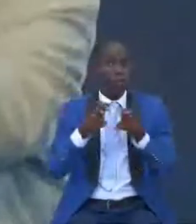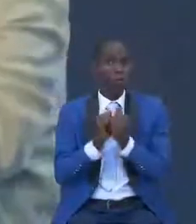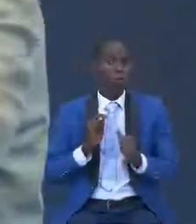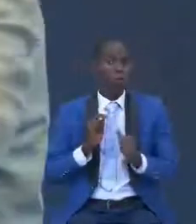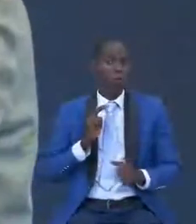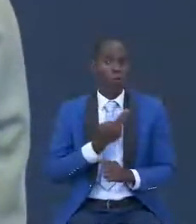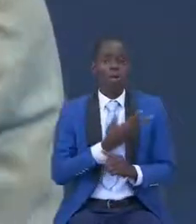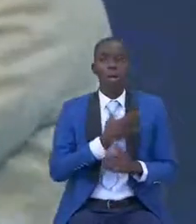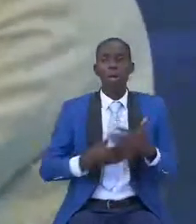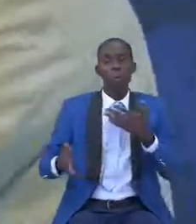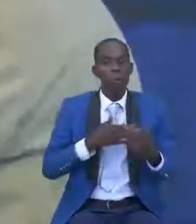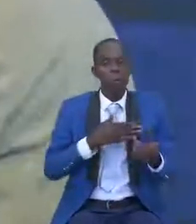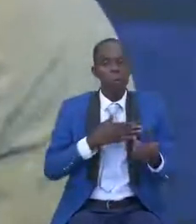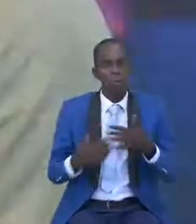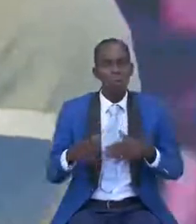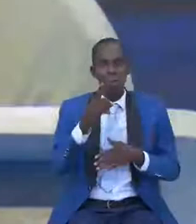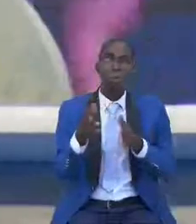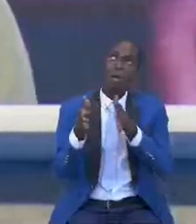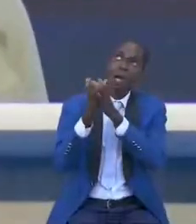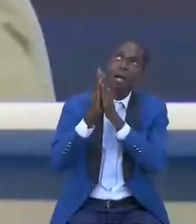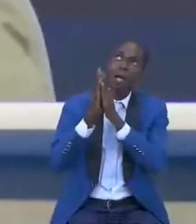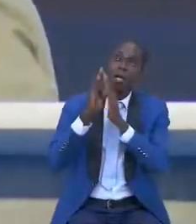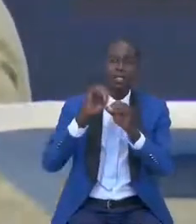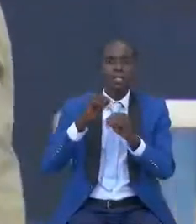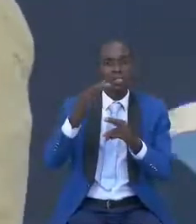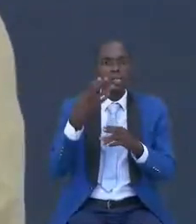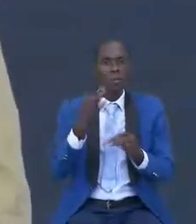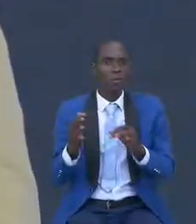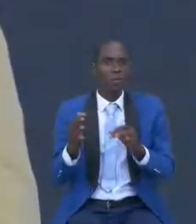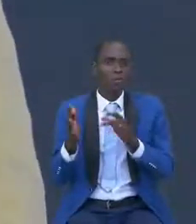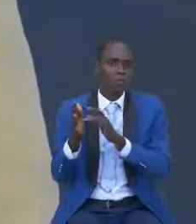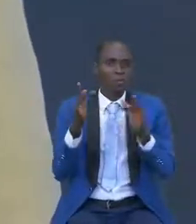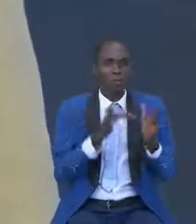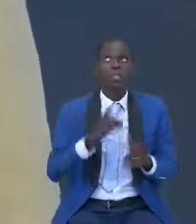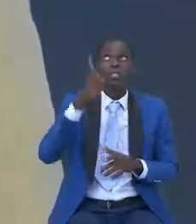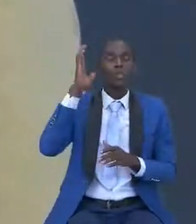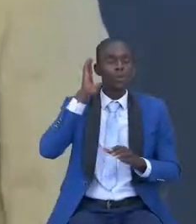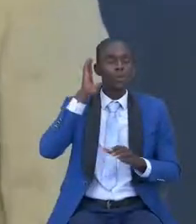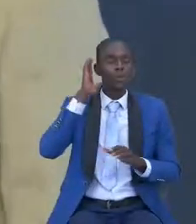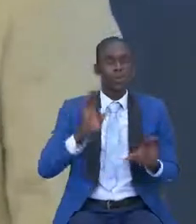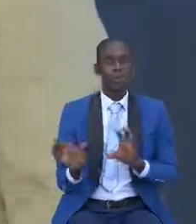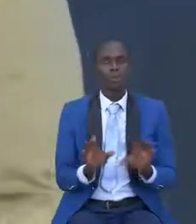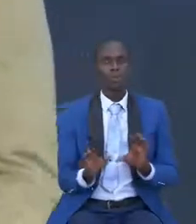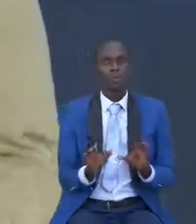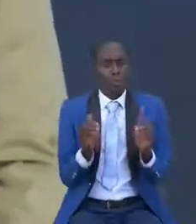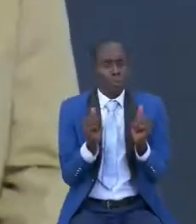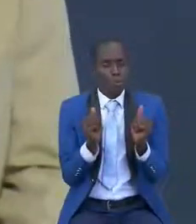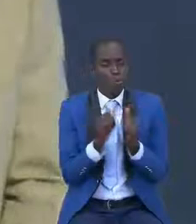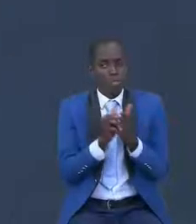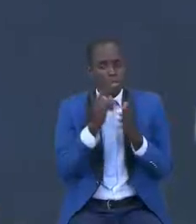le Seigneur est en alliance avec nous. Il dit, tout ce que tu demanderas au nom de